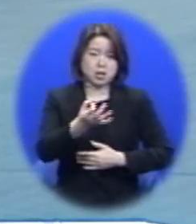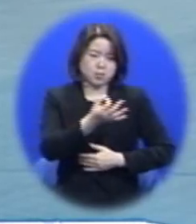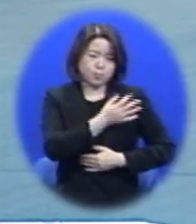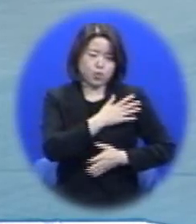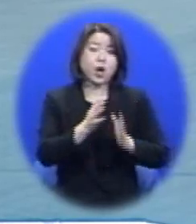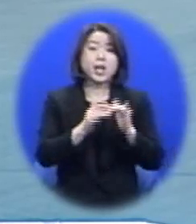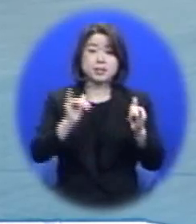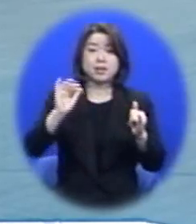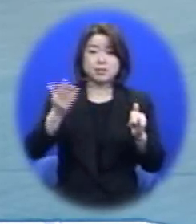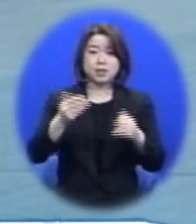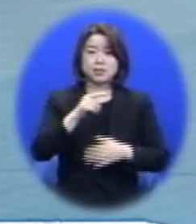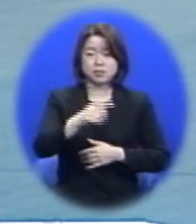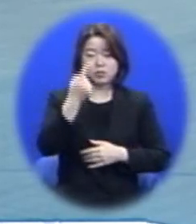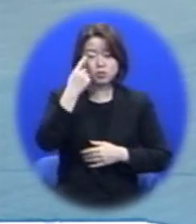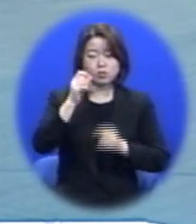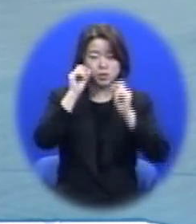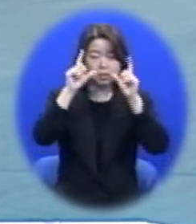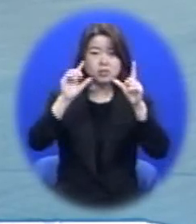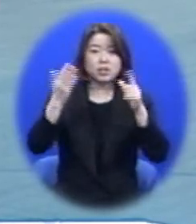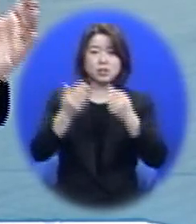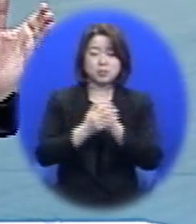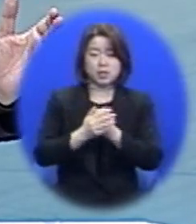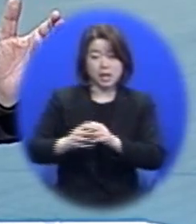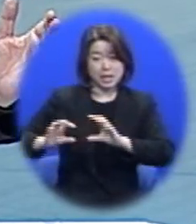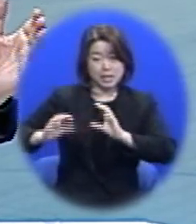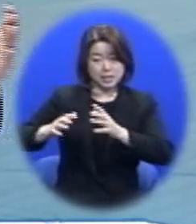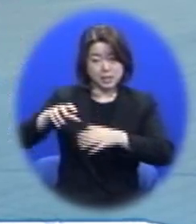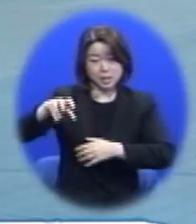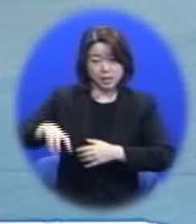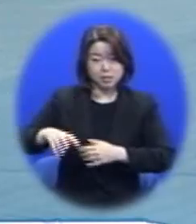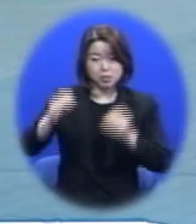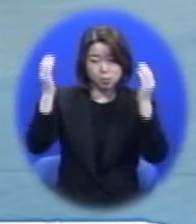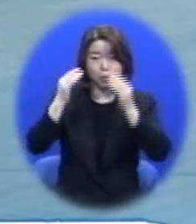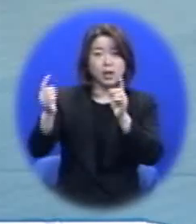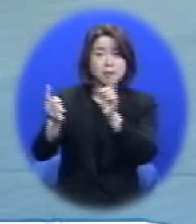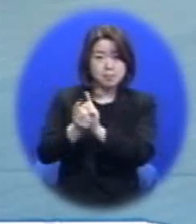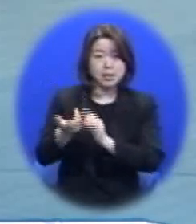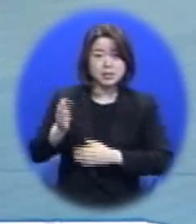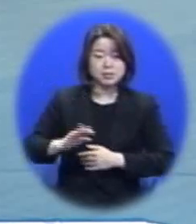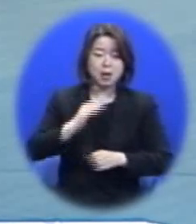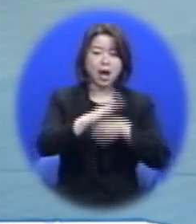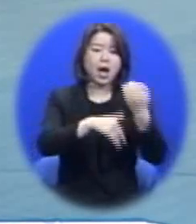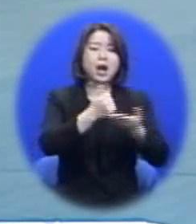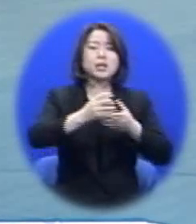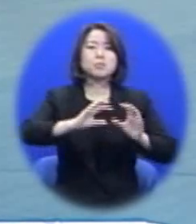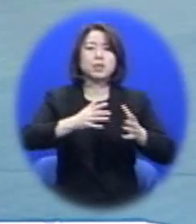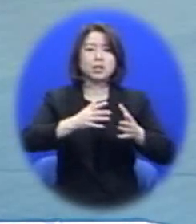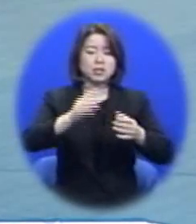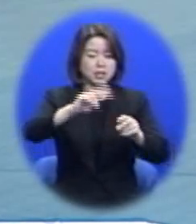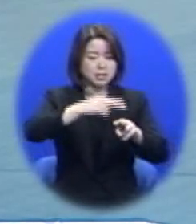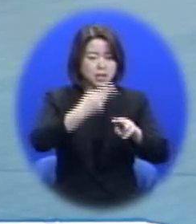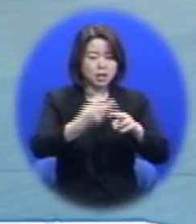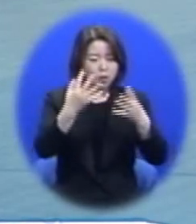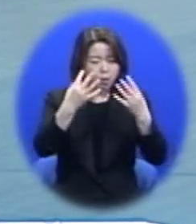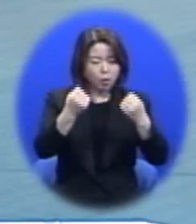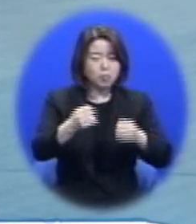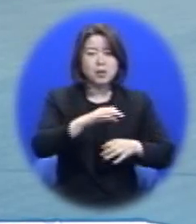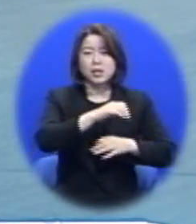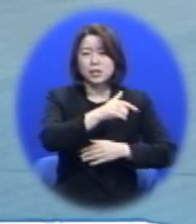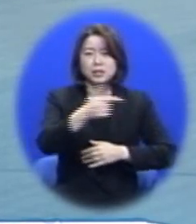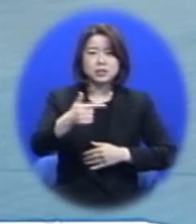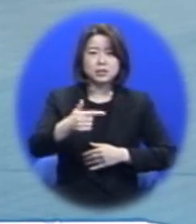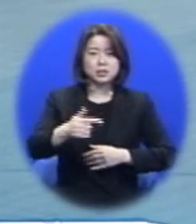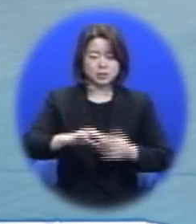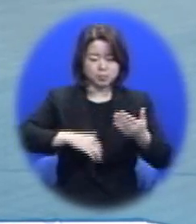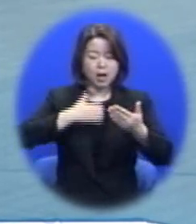자가 되는 그 눈이 뜨입니다. 세상에서는 고난을 당하나 하나님 나라에서의 상급이 얼마나 놀라운지를 감격하게 됩니다.